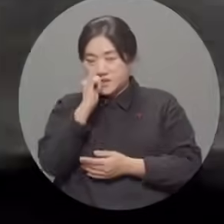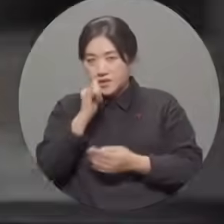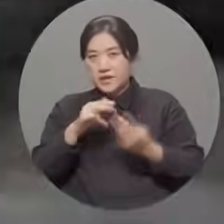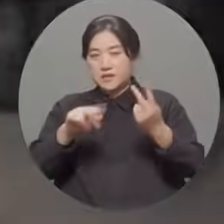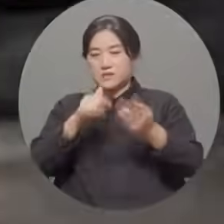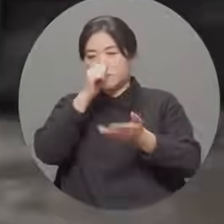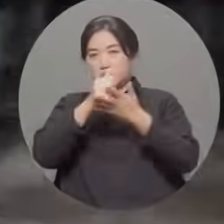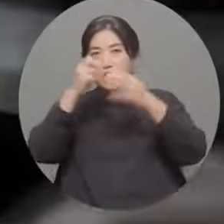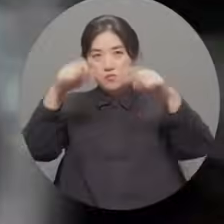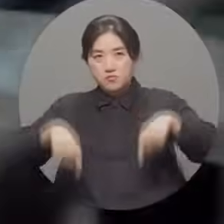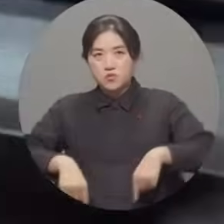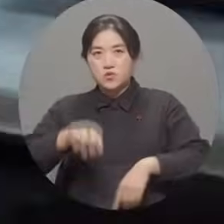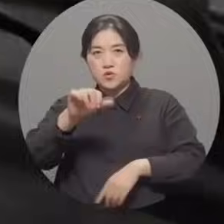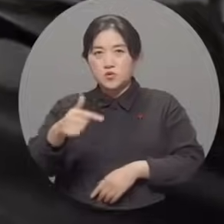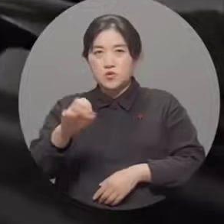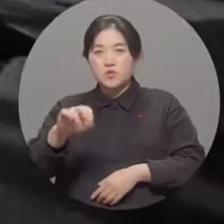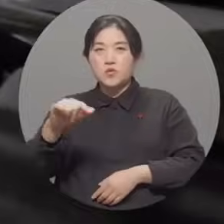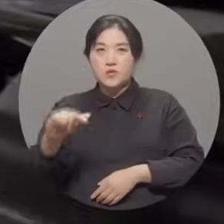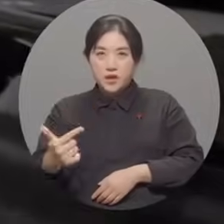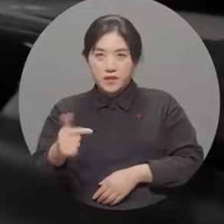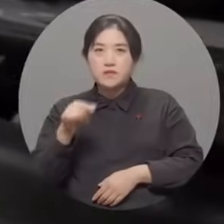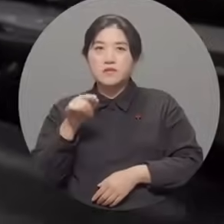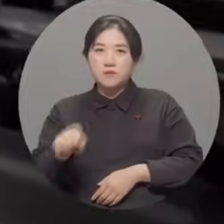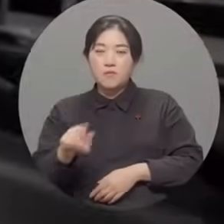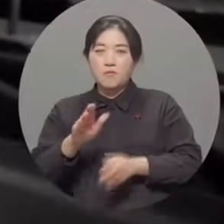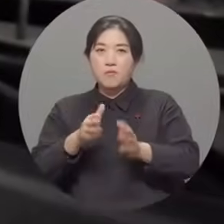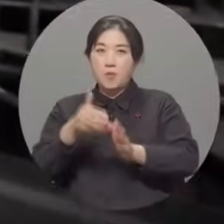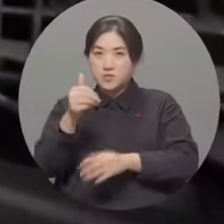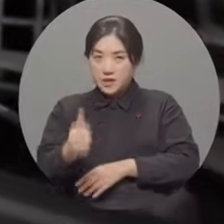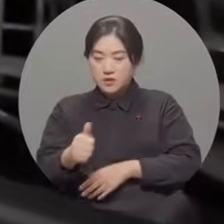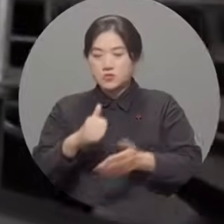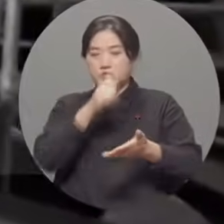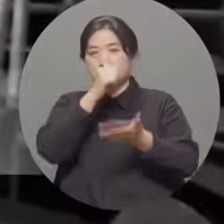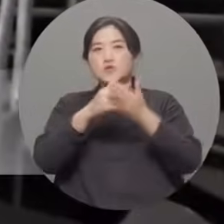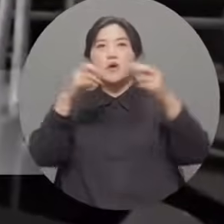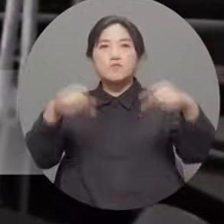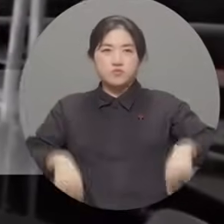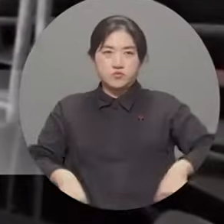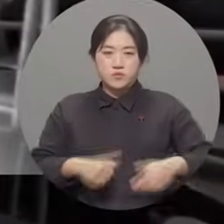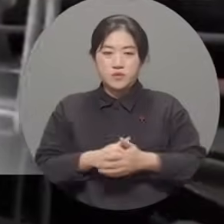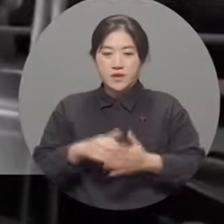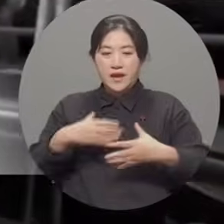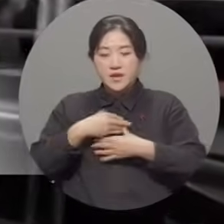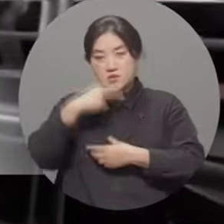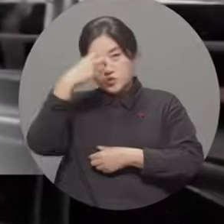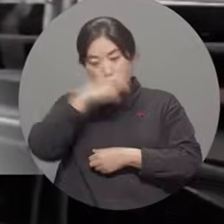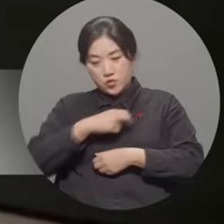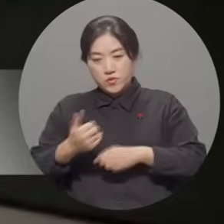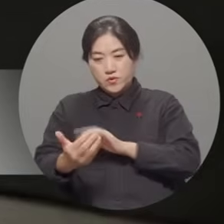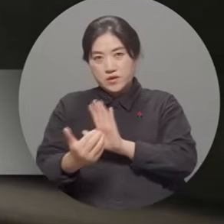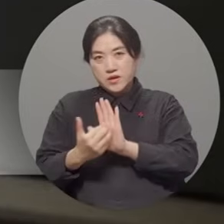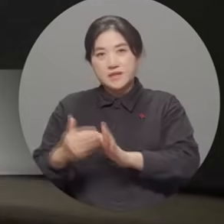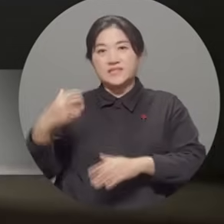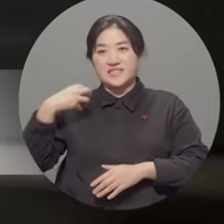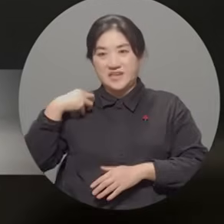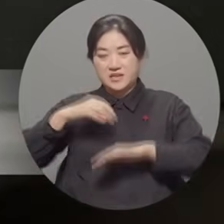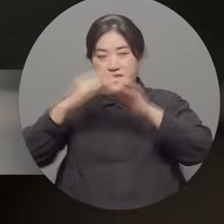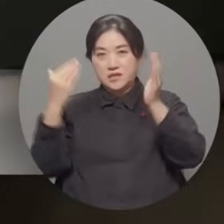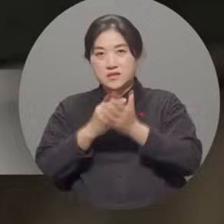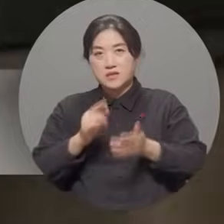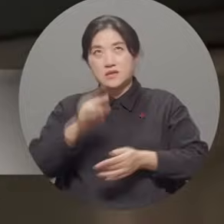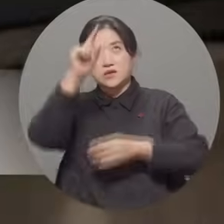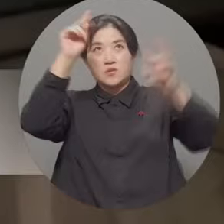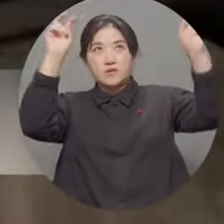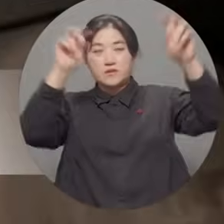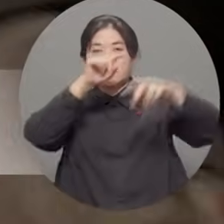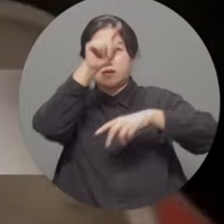뒤집힌 권유한 전 본부장도 무죄가 확정됐습니다. 현장의 안전점검과 예방조치 책임까지 원청업체